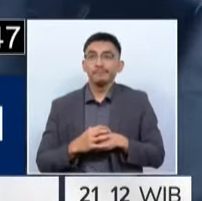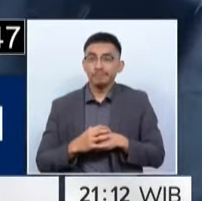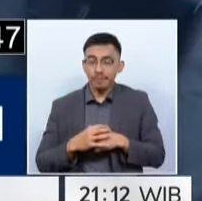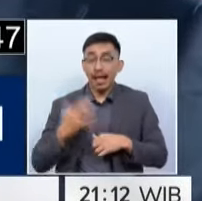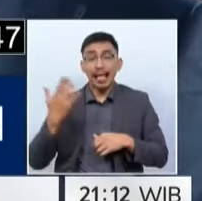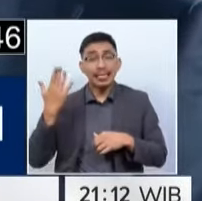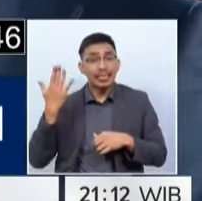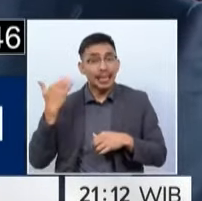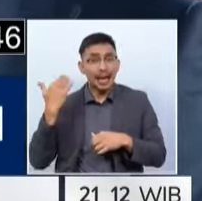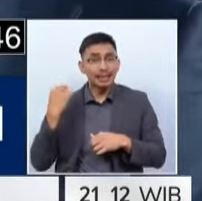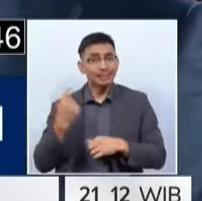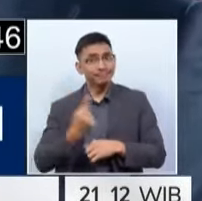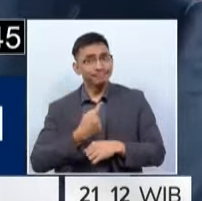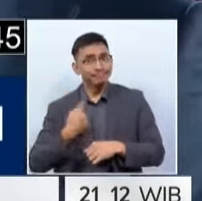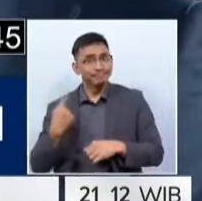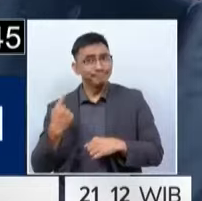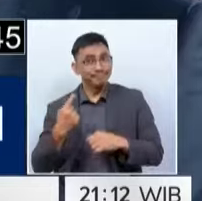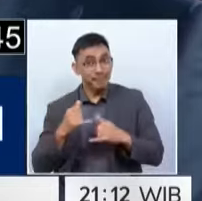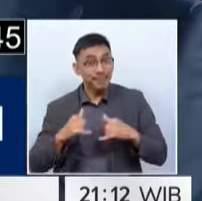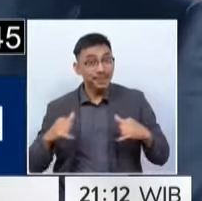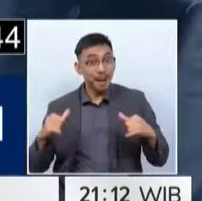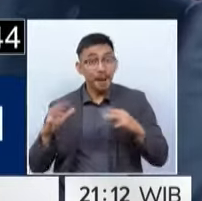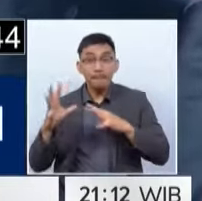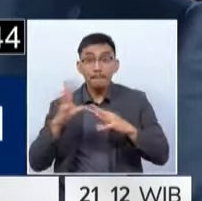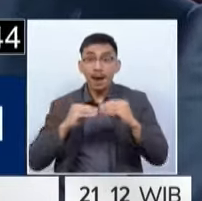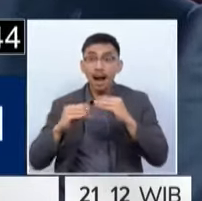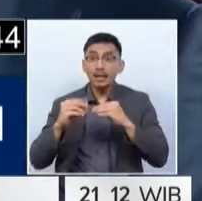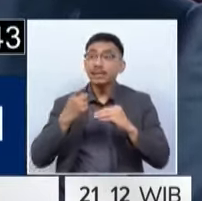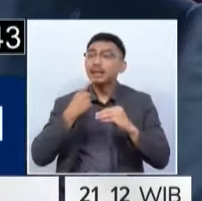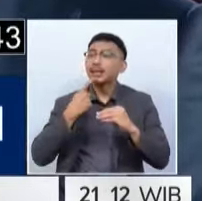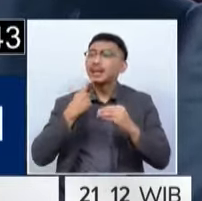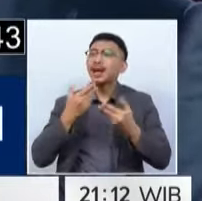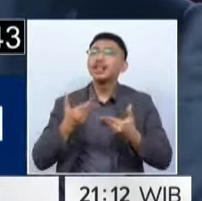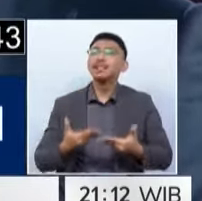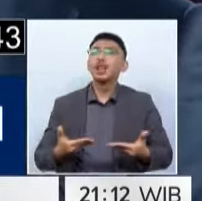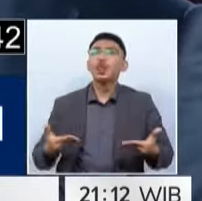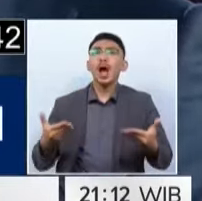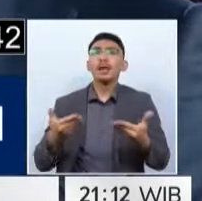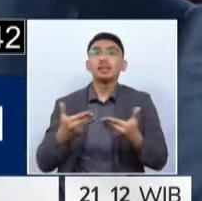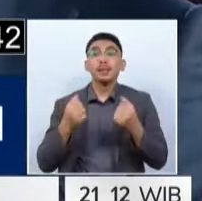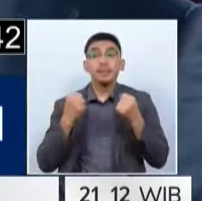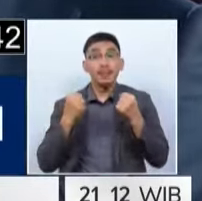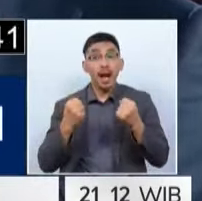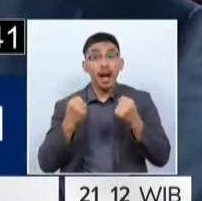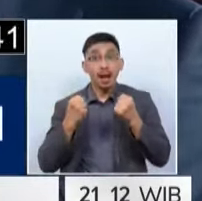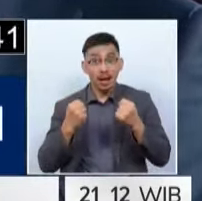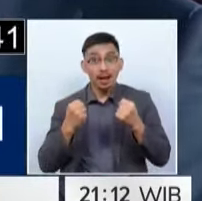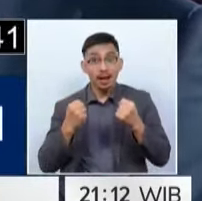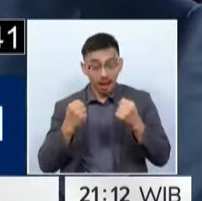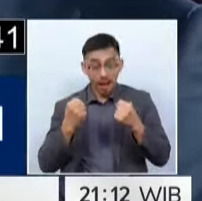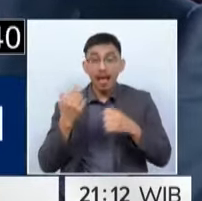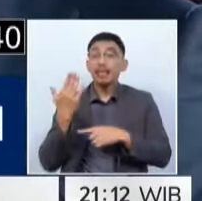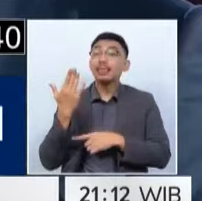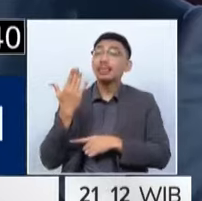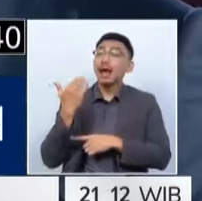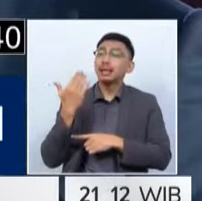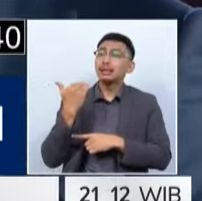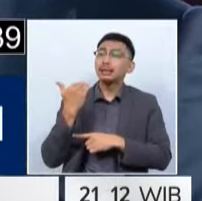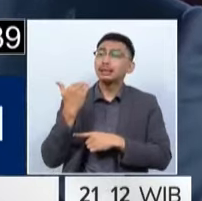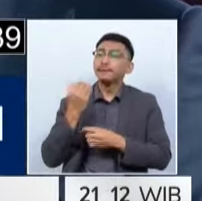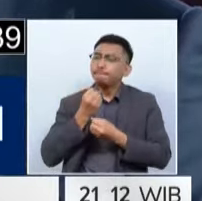sama-sama situasi pertahanan kita Bapak tadi membahas tentang bagaimana belanja alut Sista Bagaimana